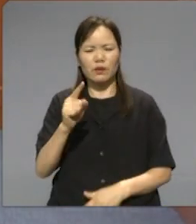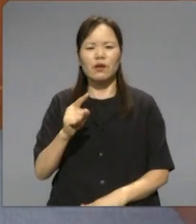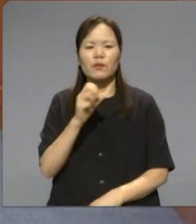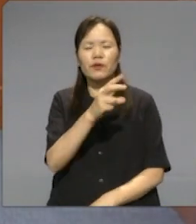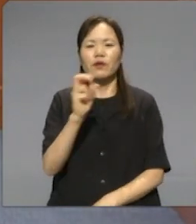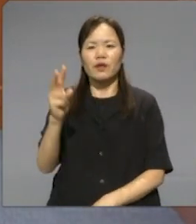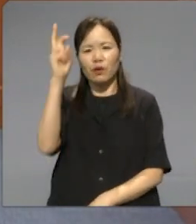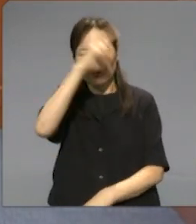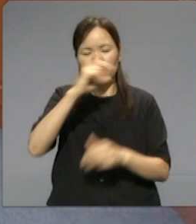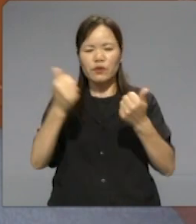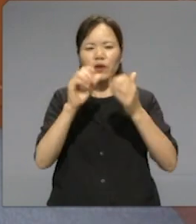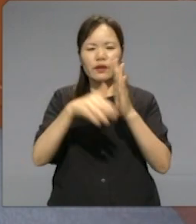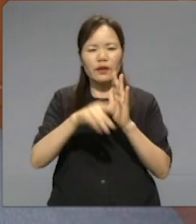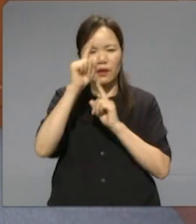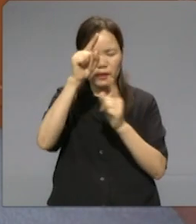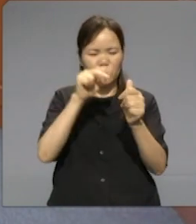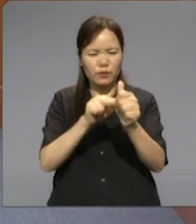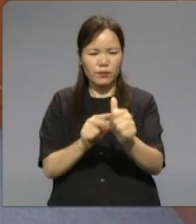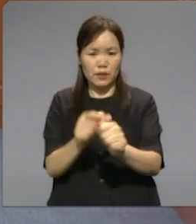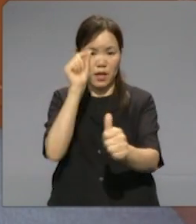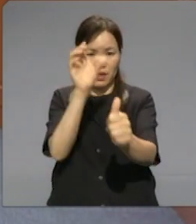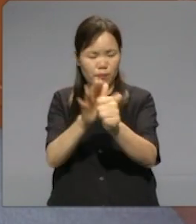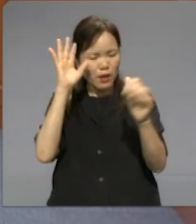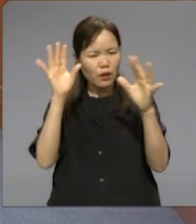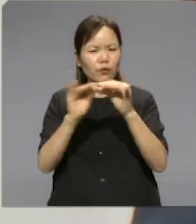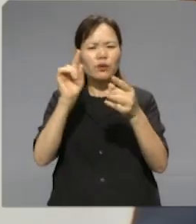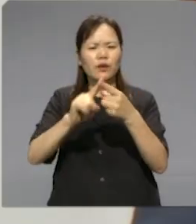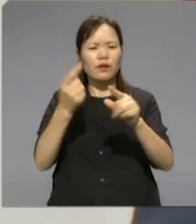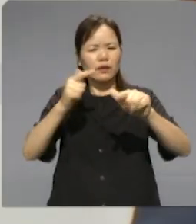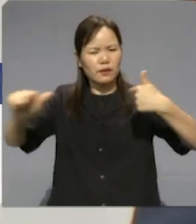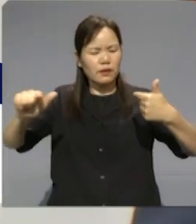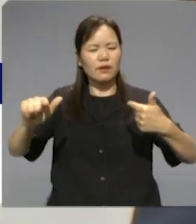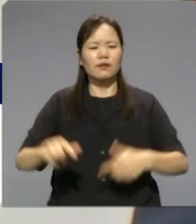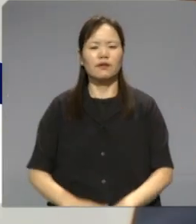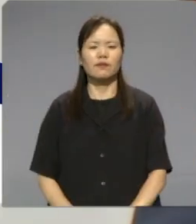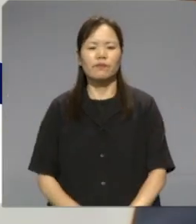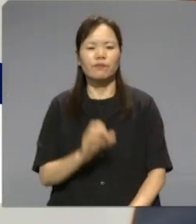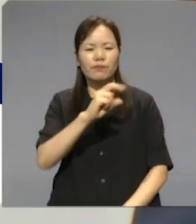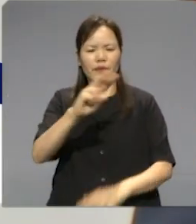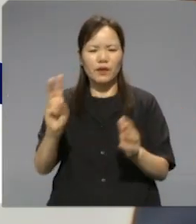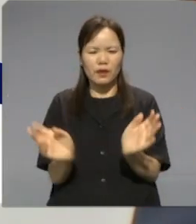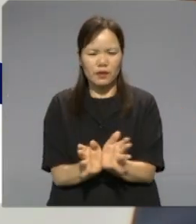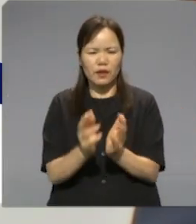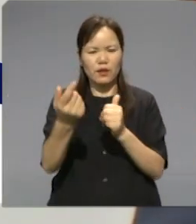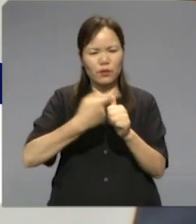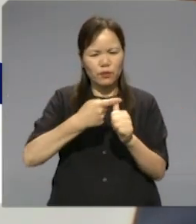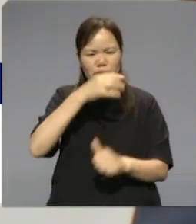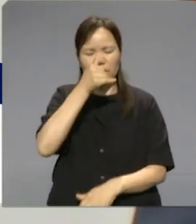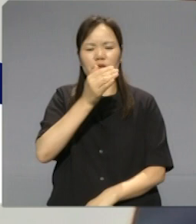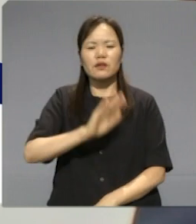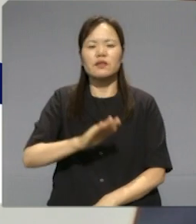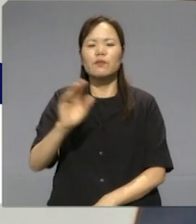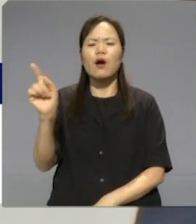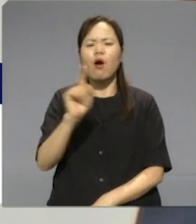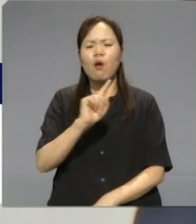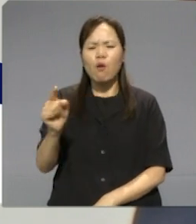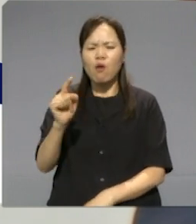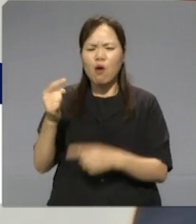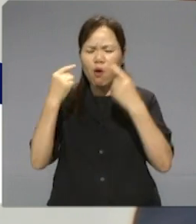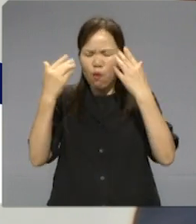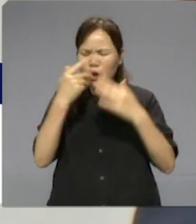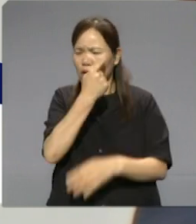이후보자 임명 동의를 놓고 상반된 목소리를 냈습니다 야당의 공시가 있었지만 그 무엇 하나